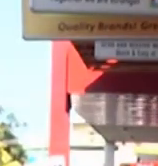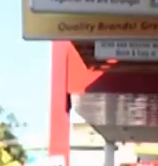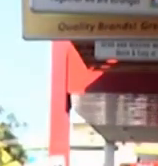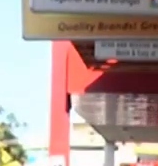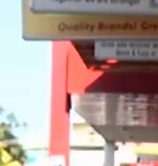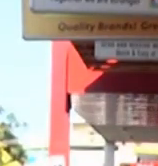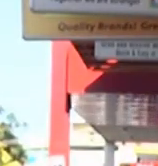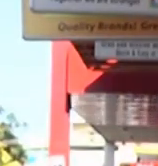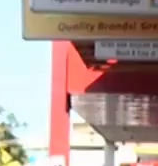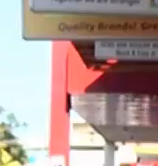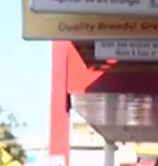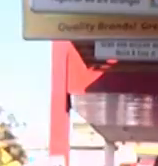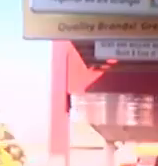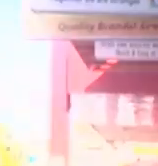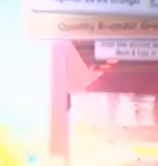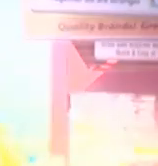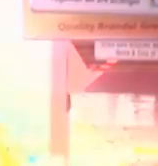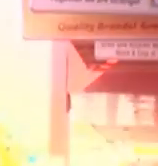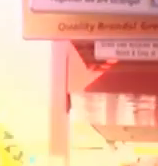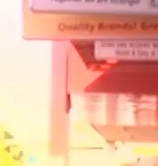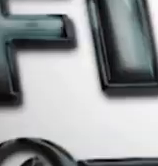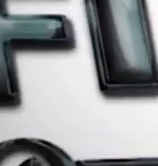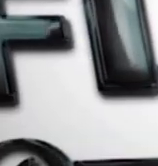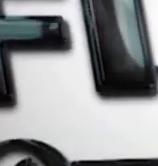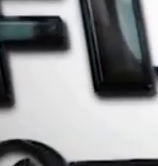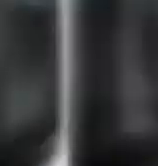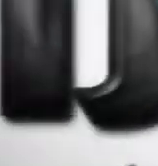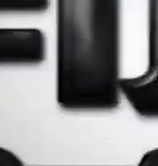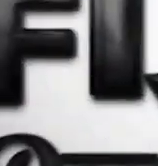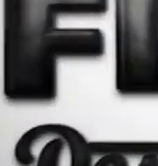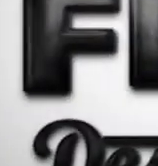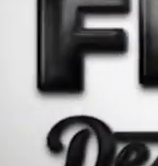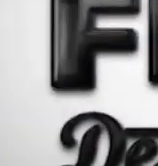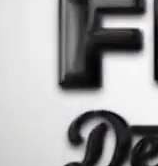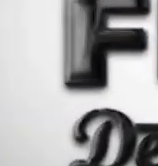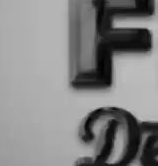फीजी बहुत रेडियो फीजी रोज सुनता हूँ। रेडियो फीजी 2 देश की धड़कन।